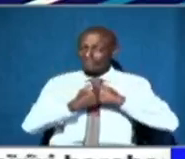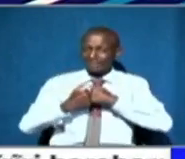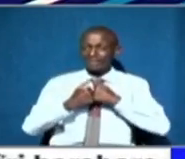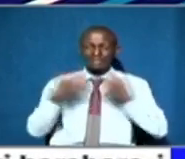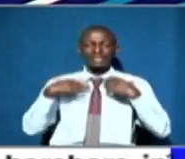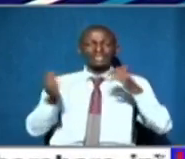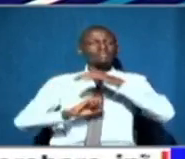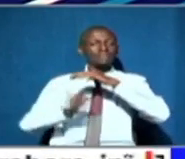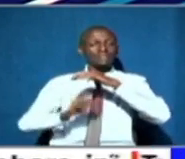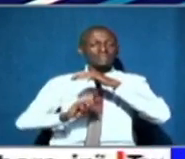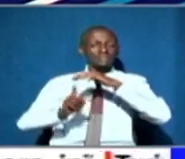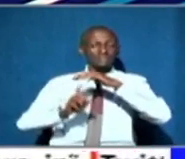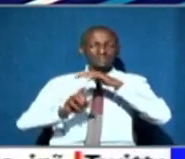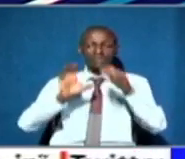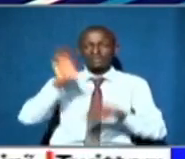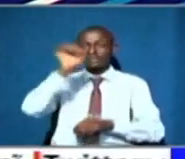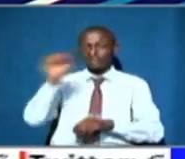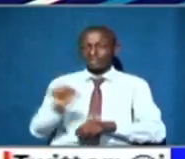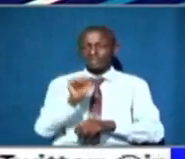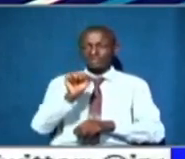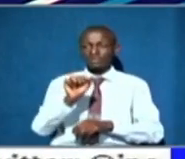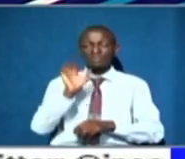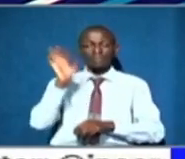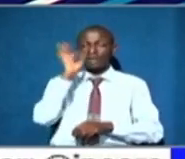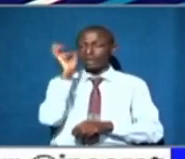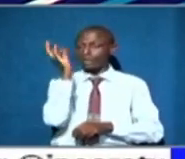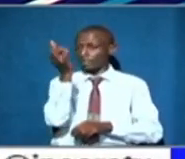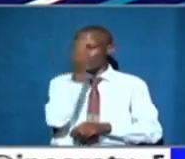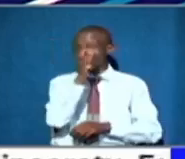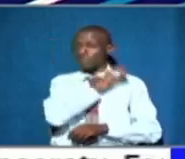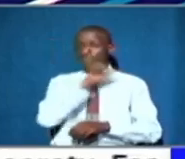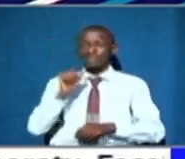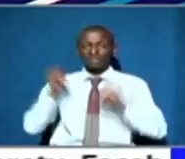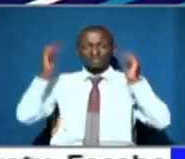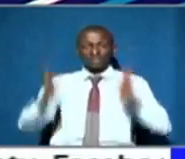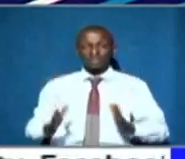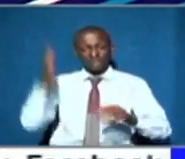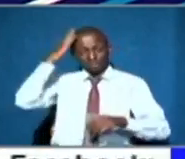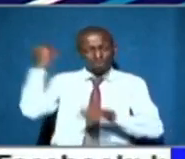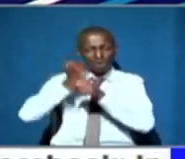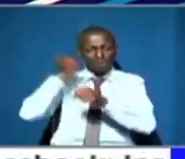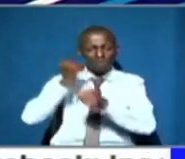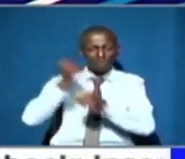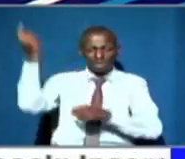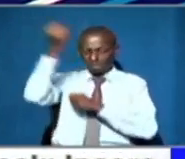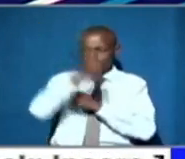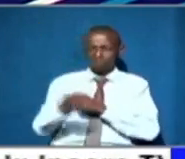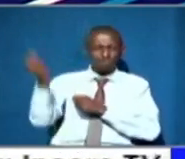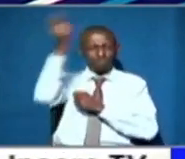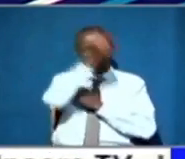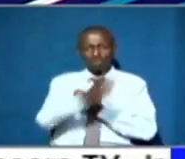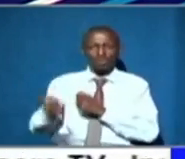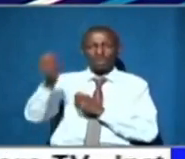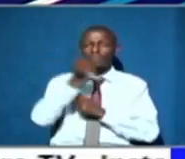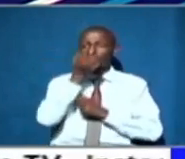mutahikagwe na niwe ari senator wa Nyeri na muthuri ucio ni ndakomaga utuko na muthenya ingira kwaririria